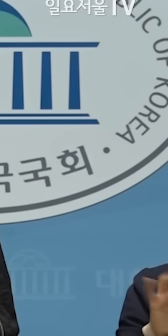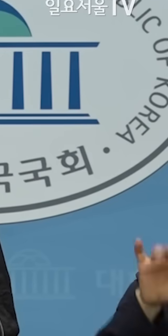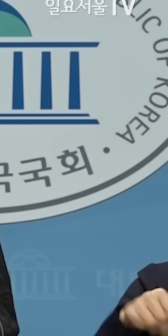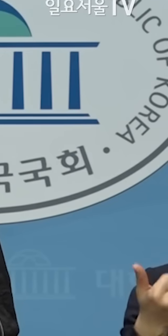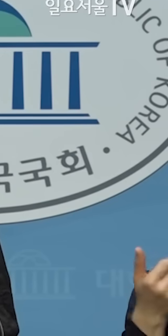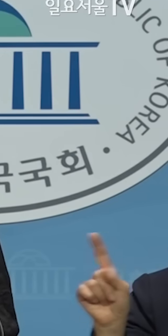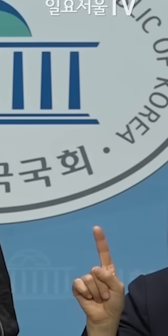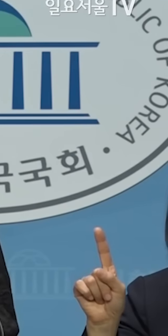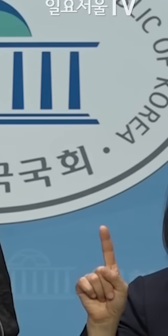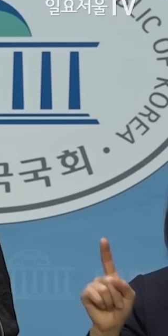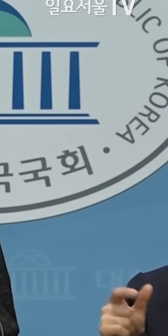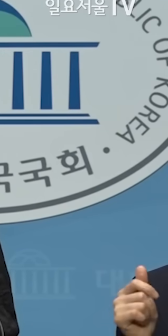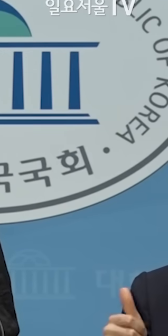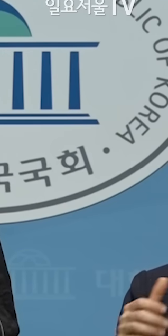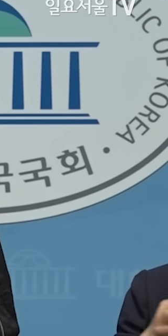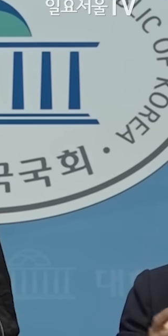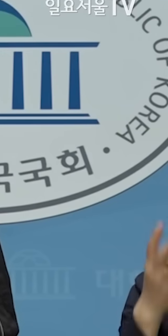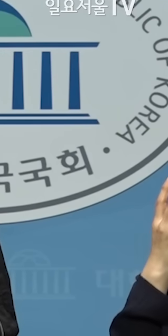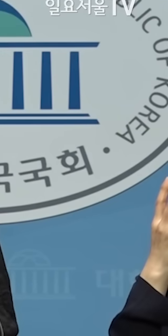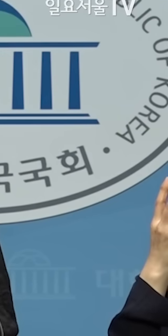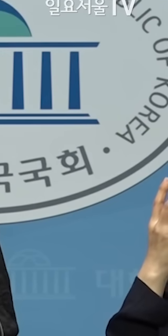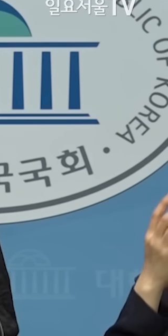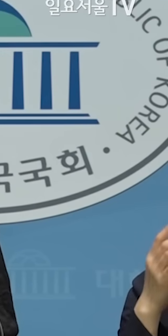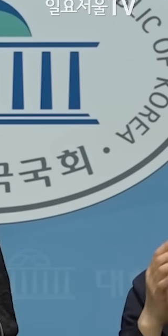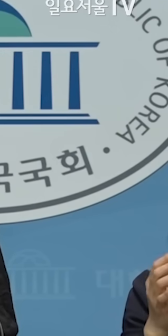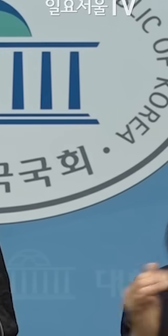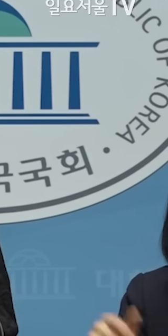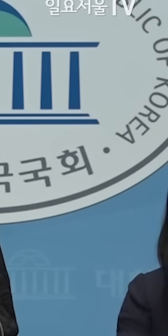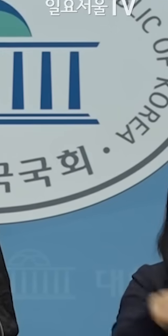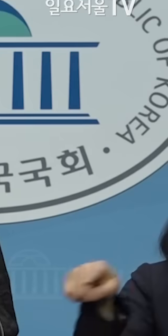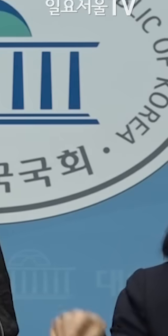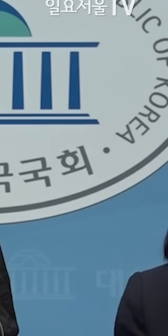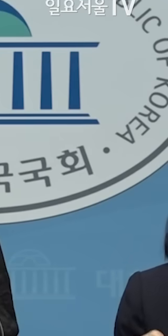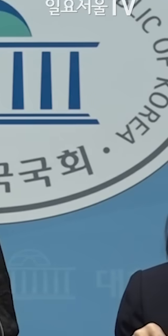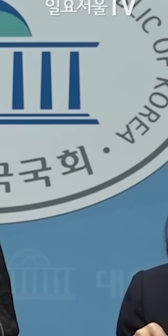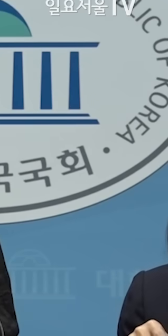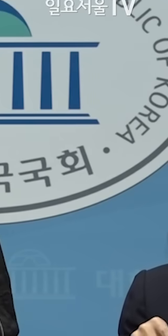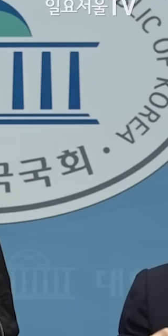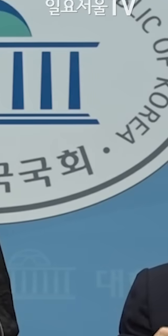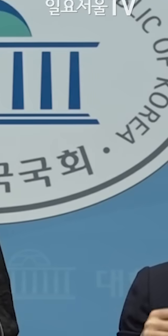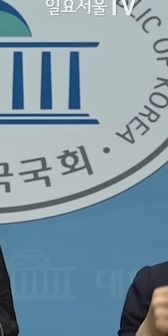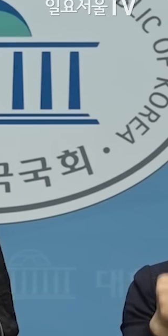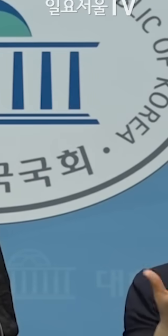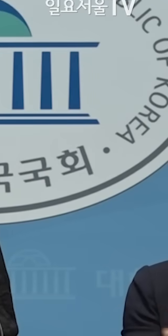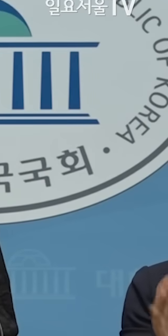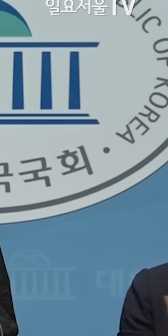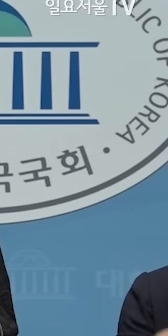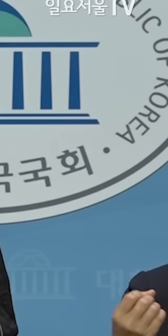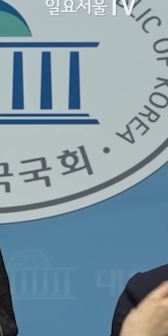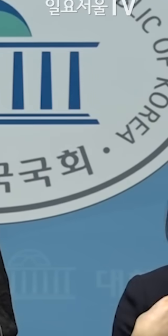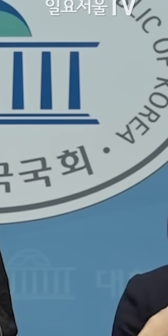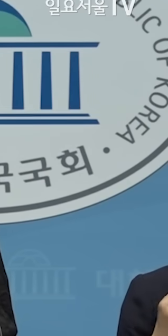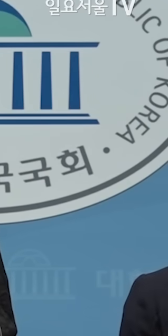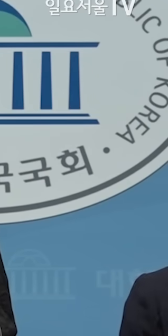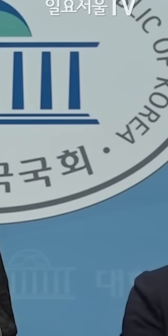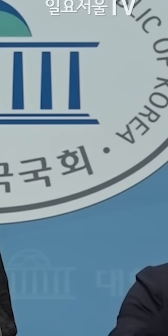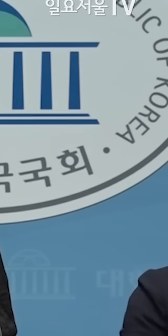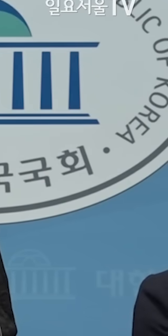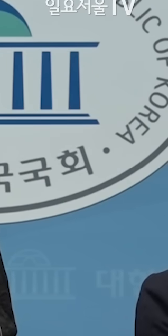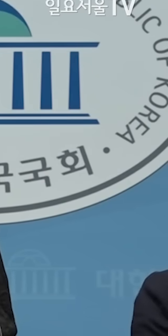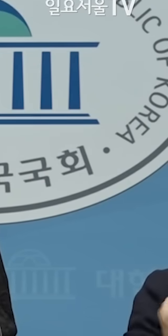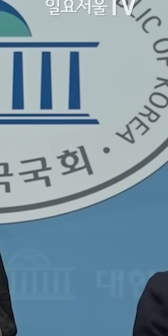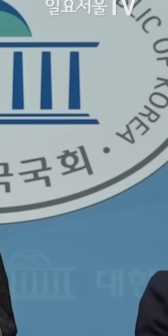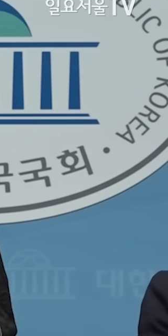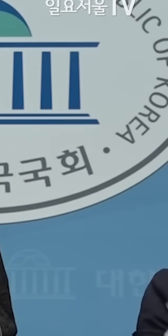사법처리의 대상들이 사법 개혁을 외치고 있습니다 여기에다 조국 대표가 범죄라고 정한 전관예우의